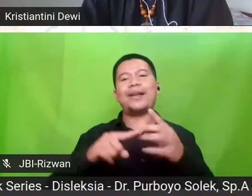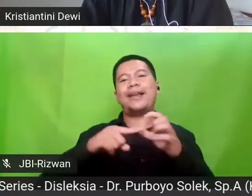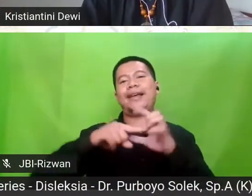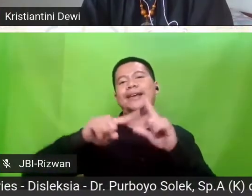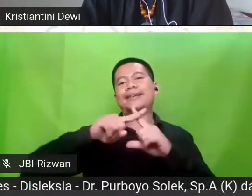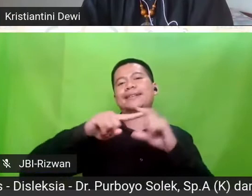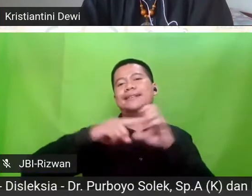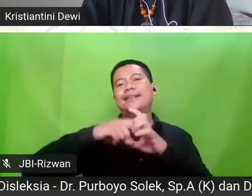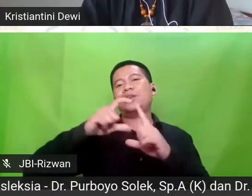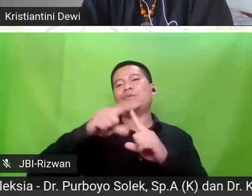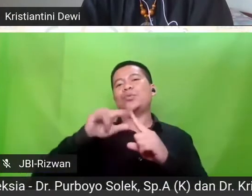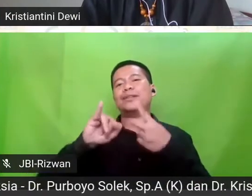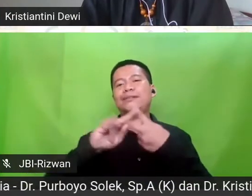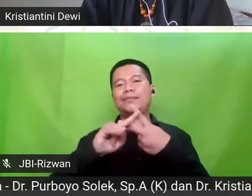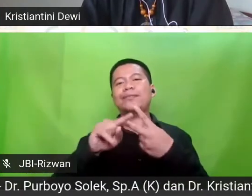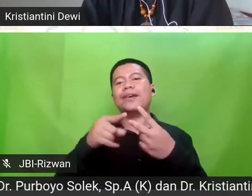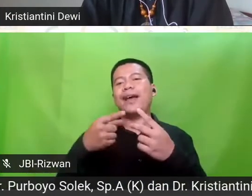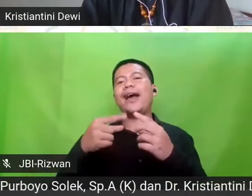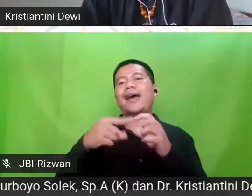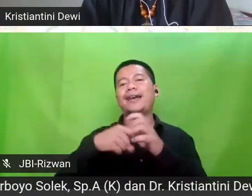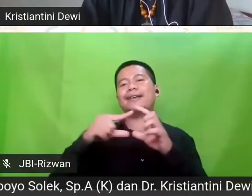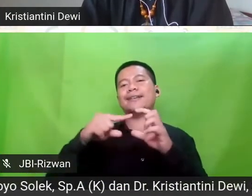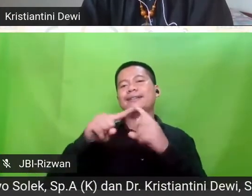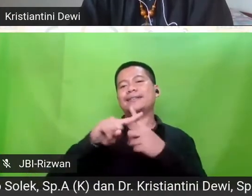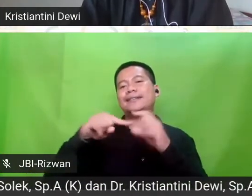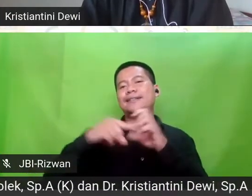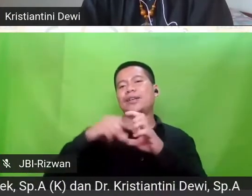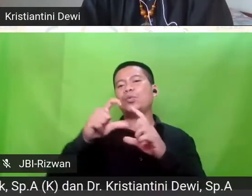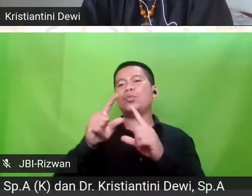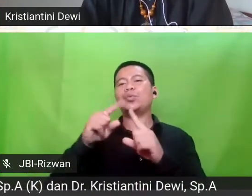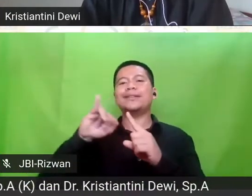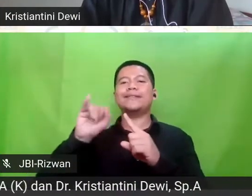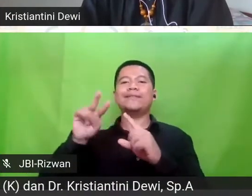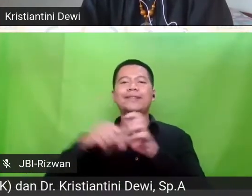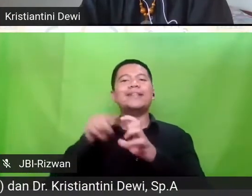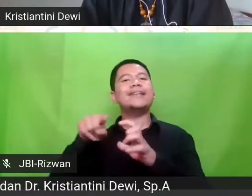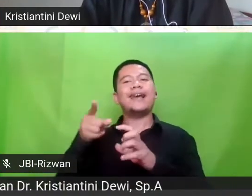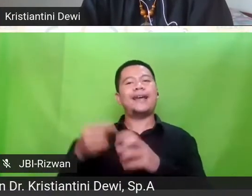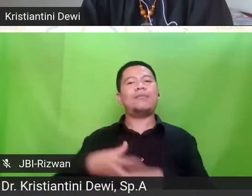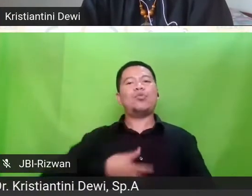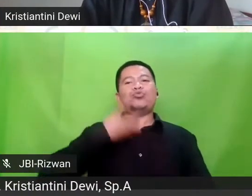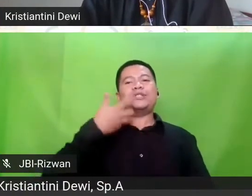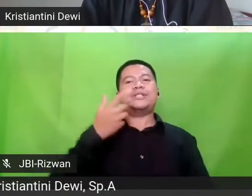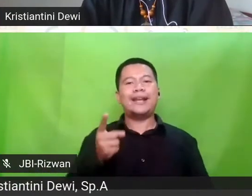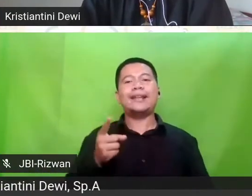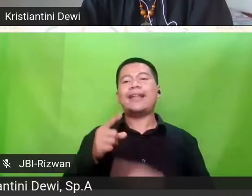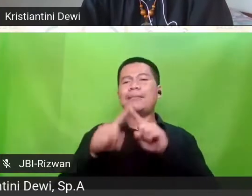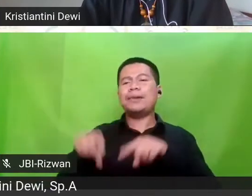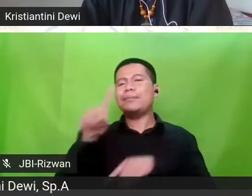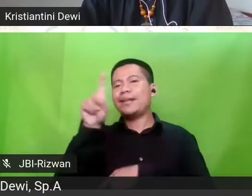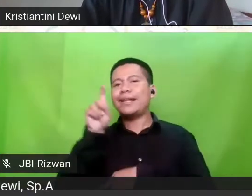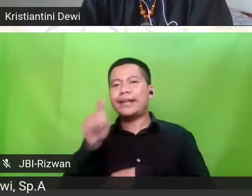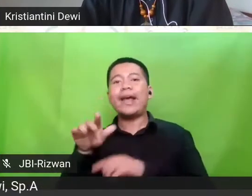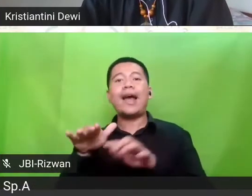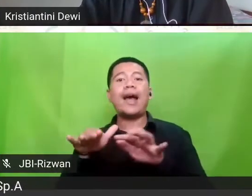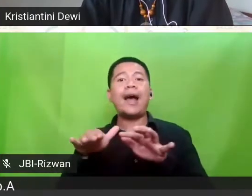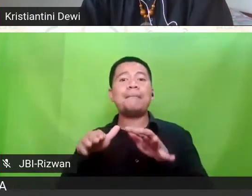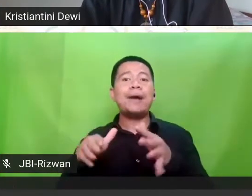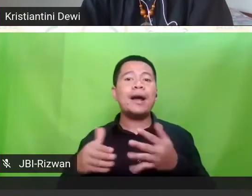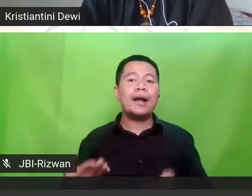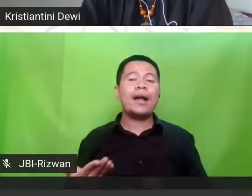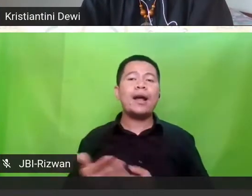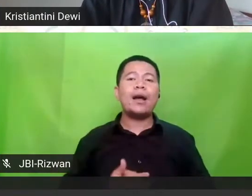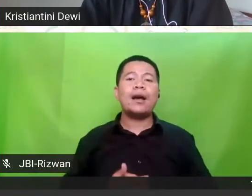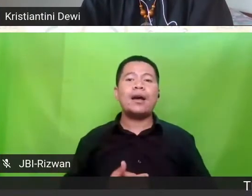eksekutif ini ada emosi. Nah, tetapi kalau pertanyaannya, apakah yang kemudian memang